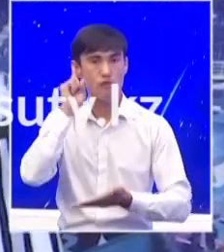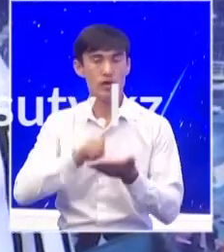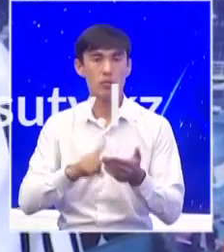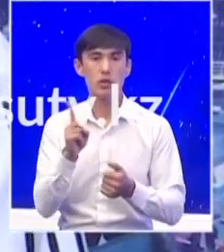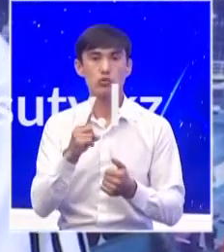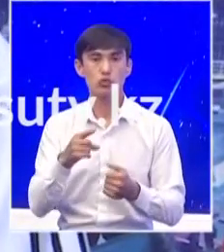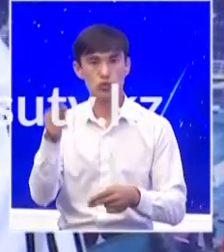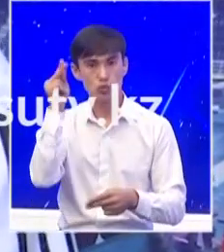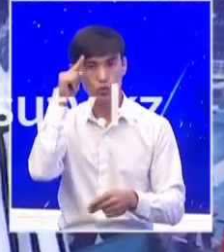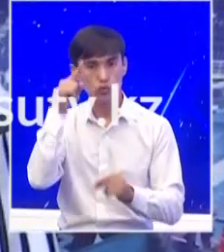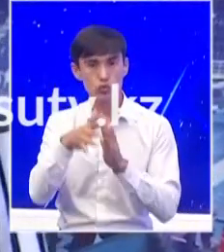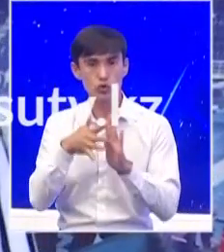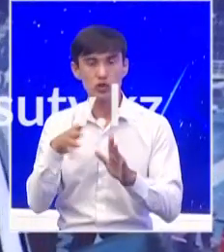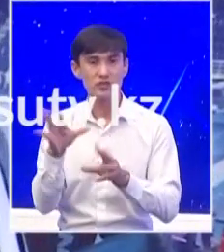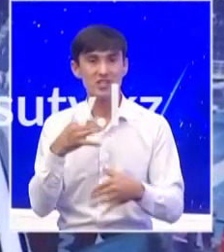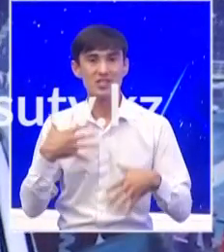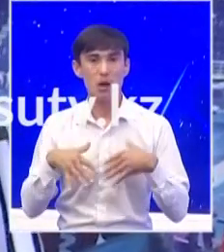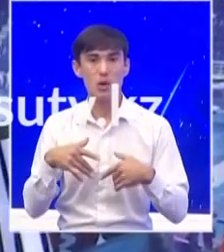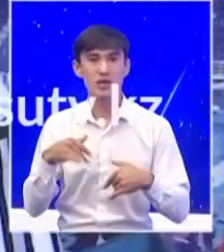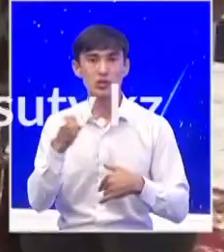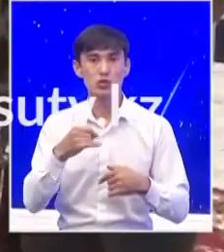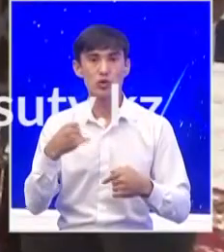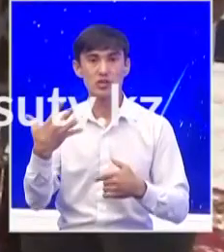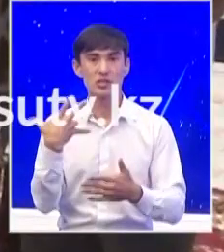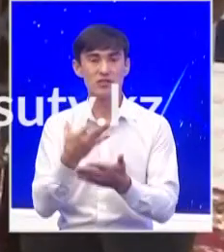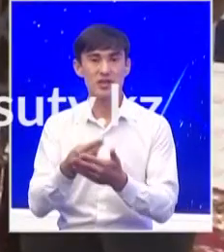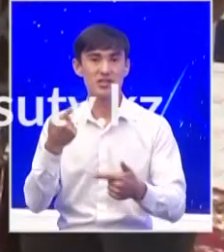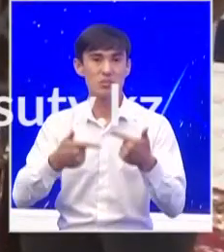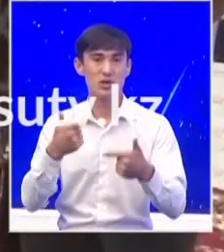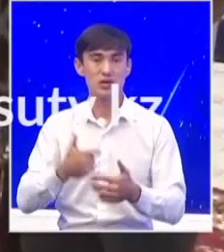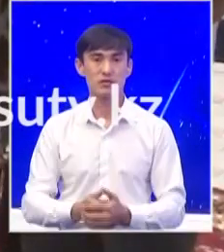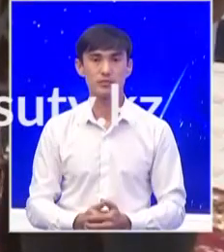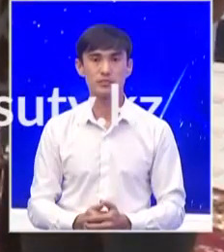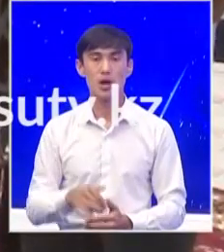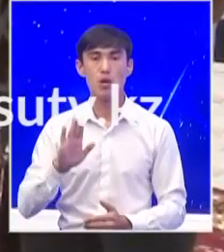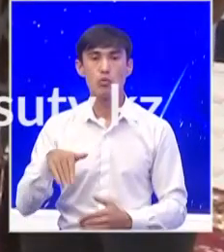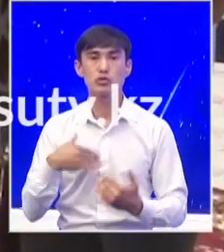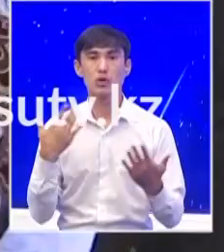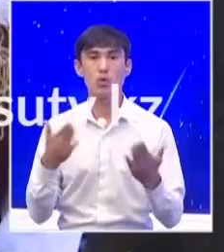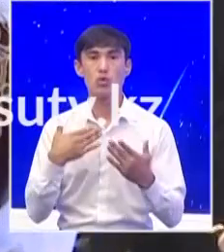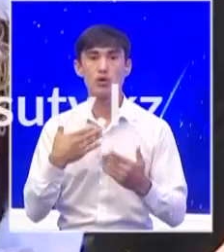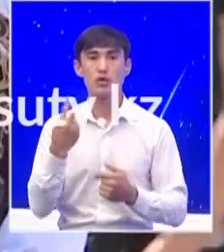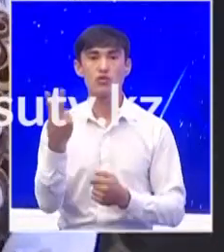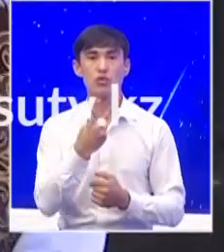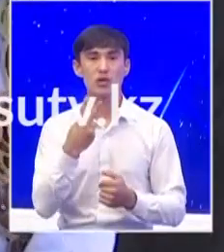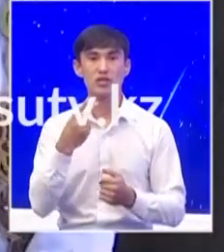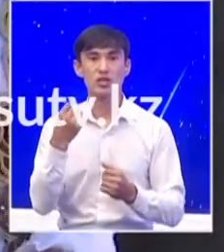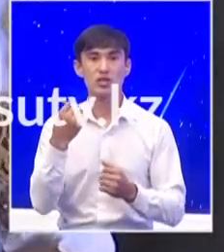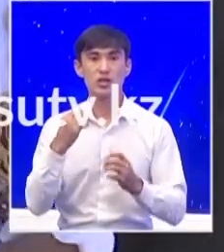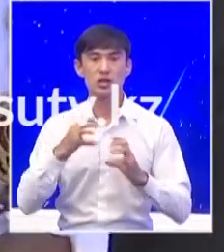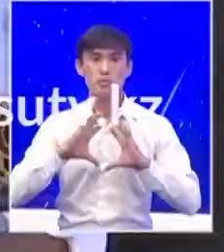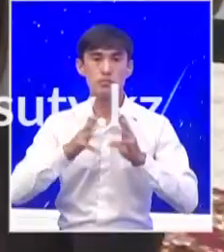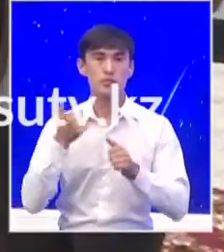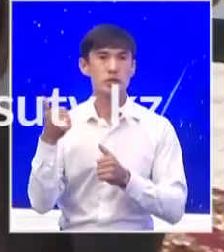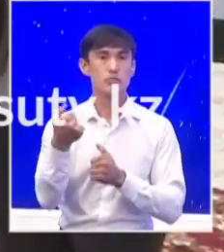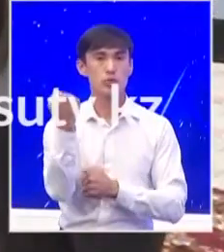что уже изучил все сильные и слабые стороны своих соперников. После небольшого отдыха двукратный чемпион мира среди молодежи начнет подготовку